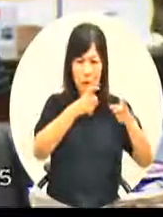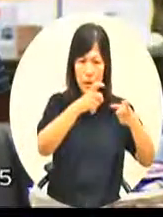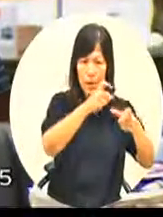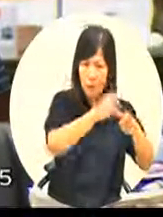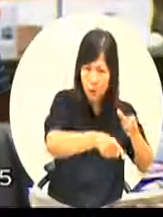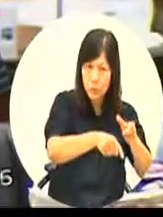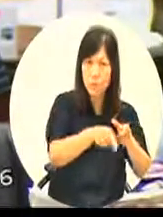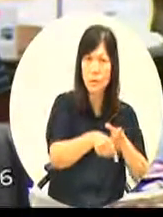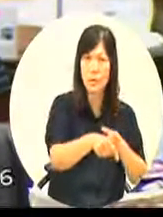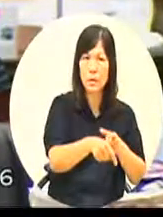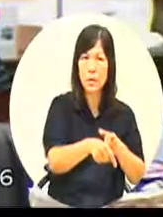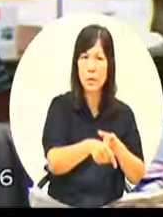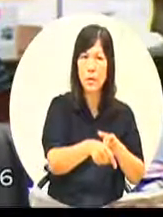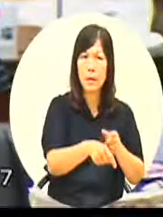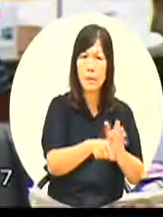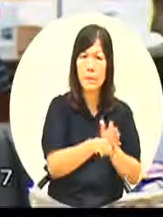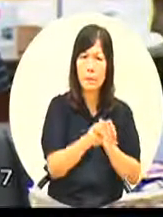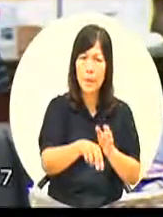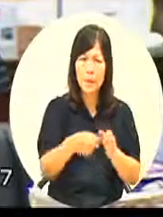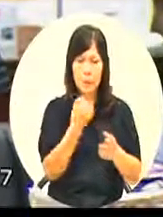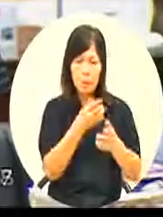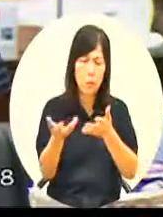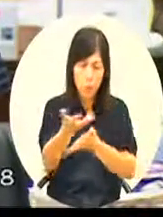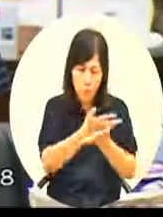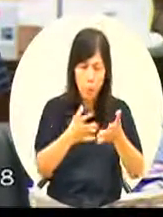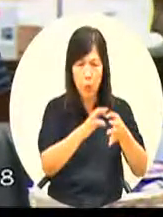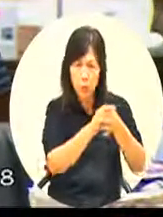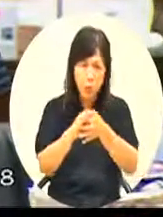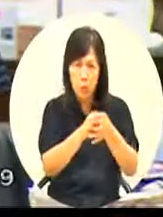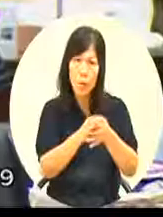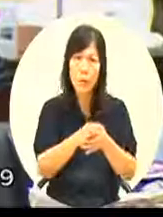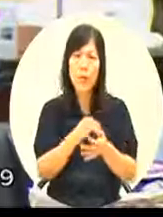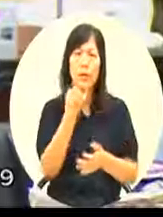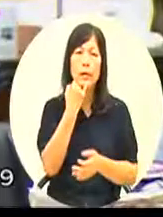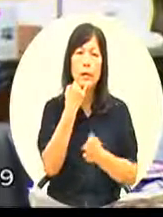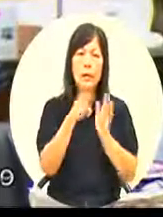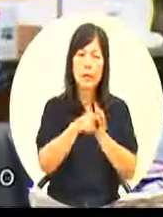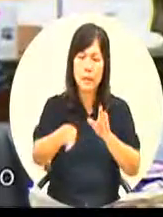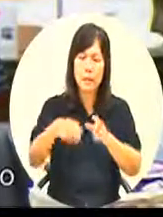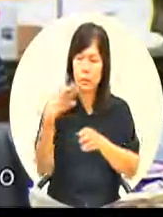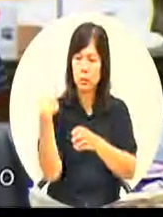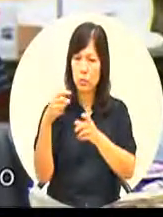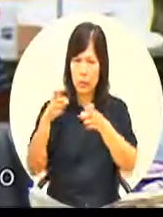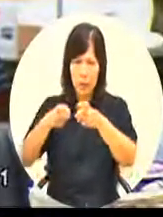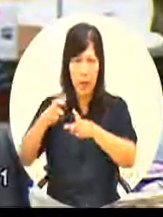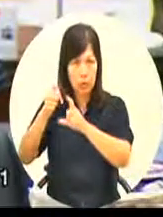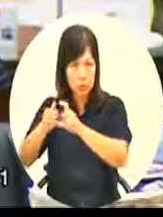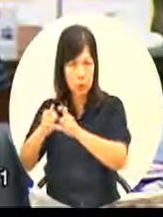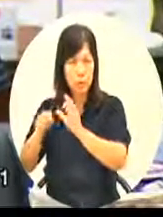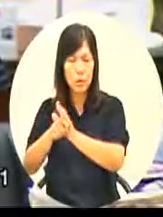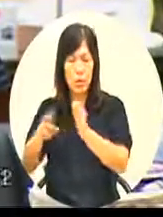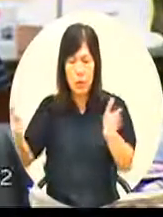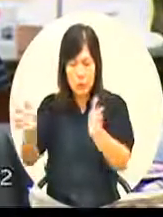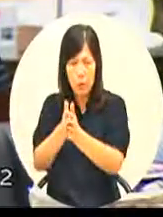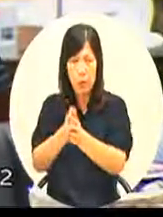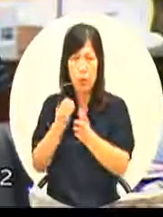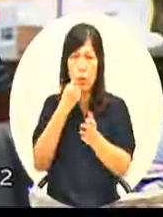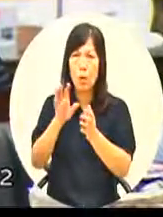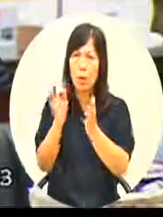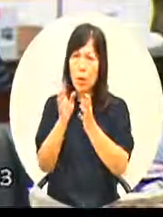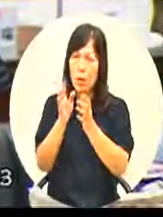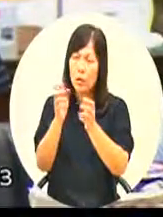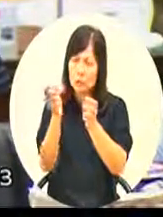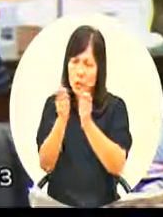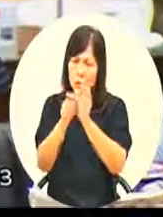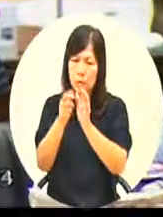这边去做一些接洽，毕竟这一片的旧港区总共有快